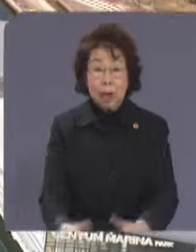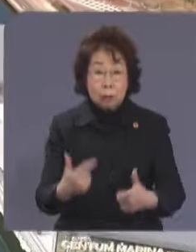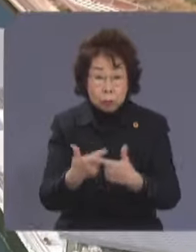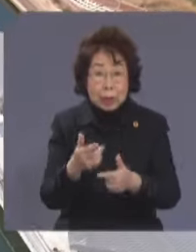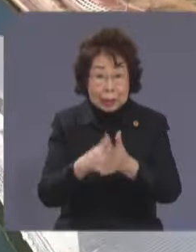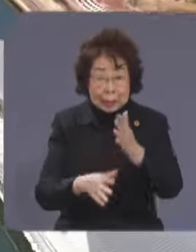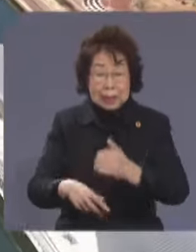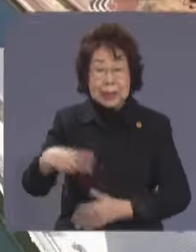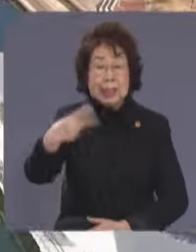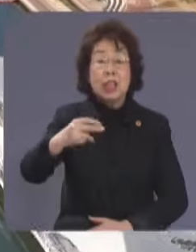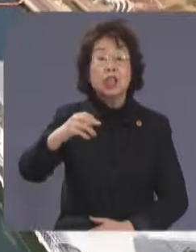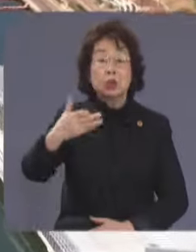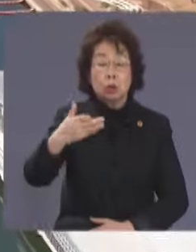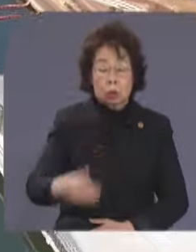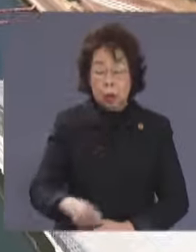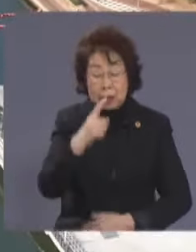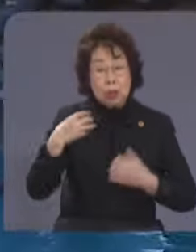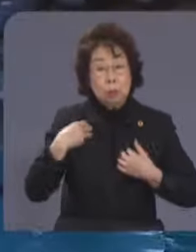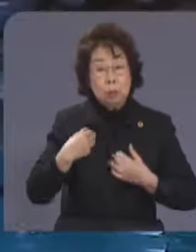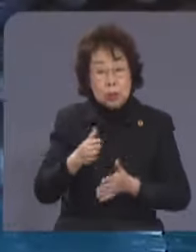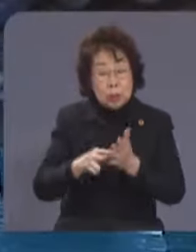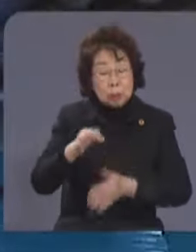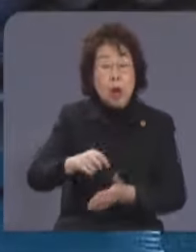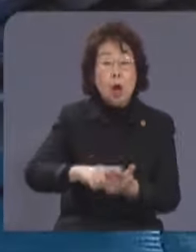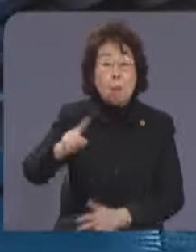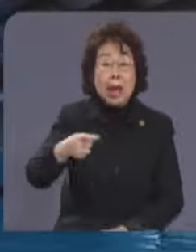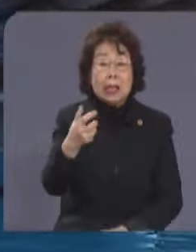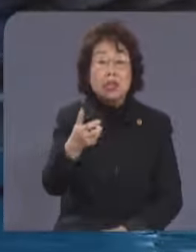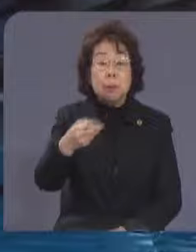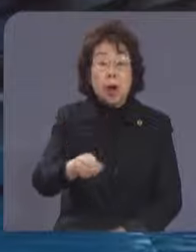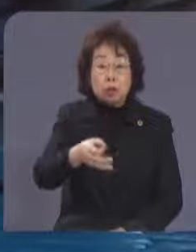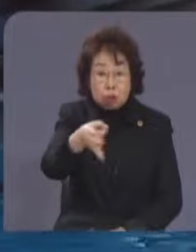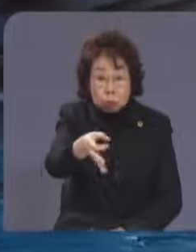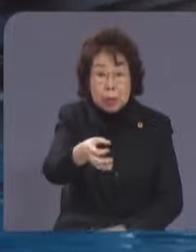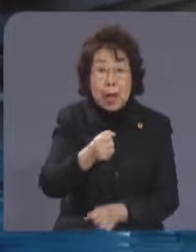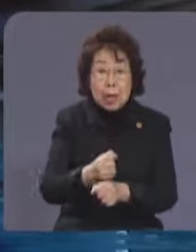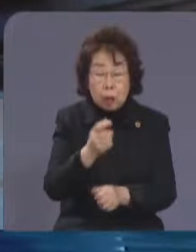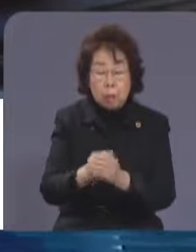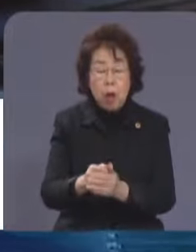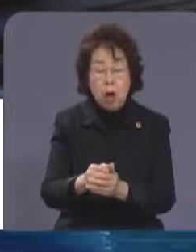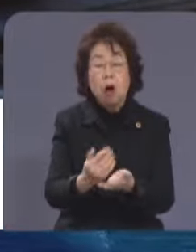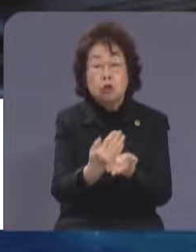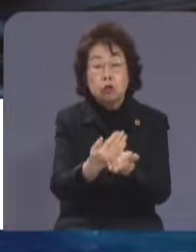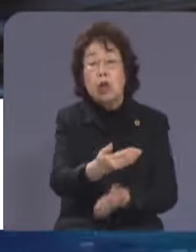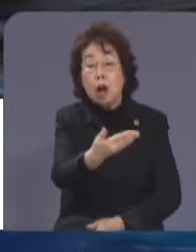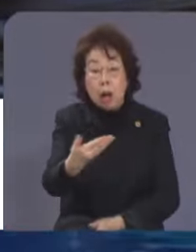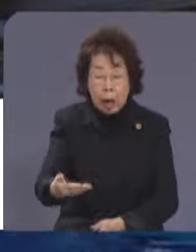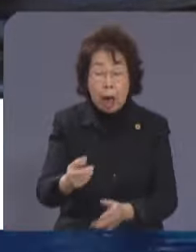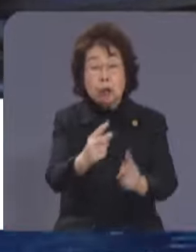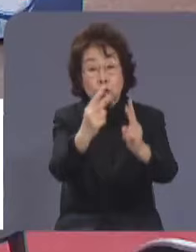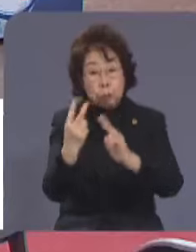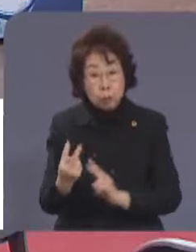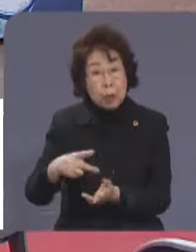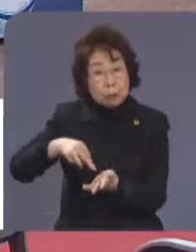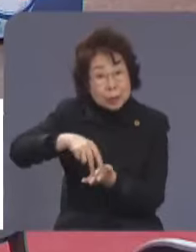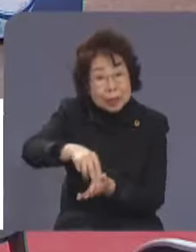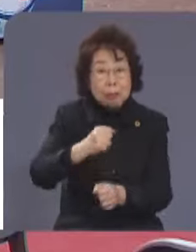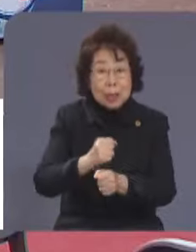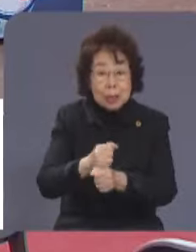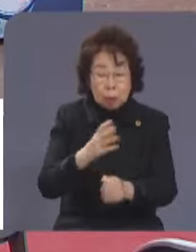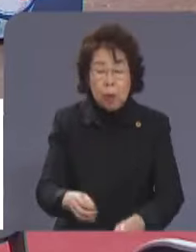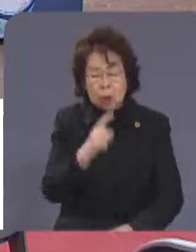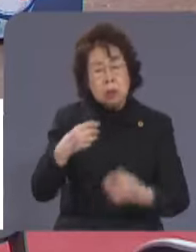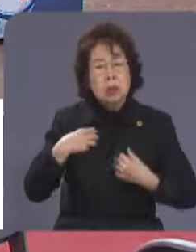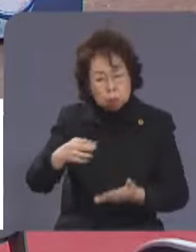부산시가 2019년 국비와 시비 170억 원을 투입해 추진한 수영강 휴먼브릿지 사업. 하지만 국비